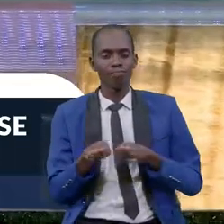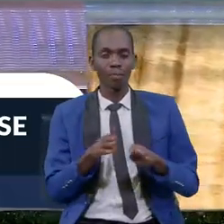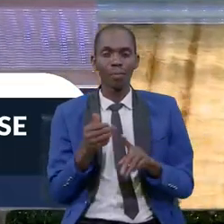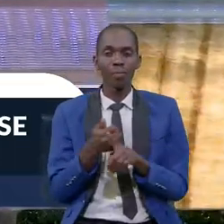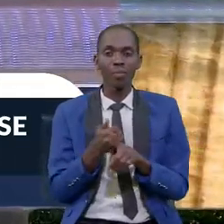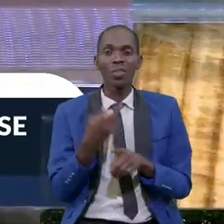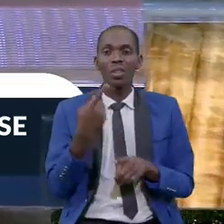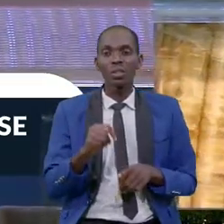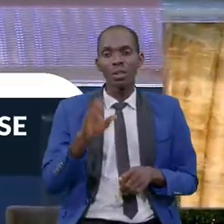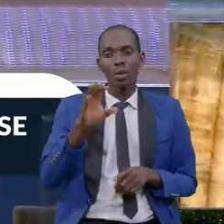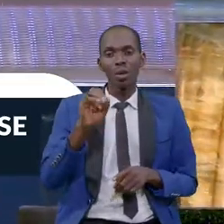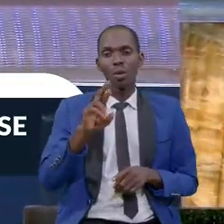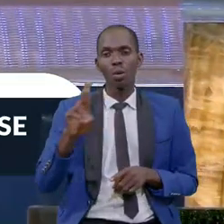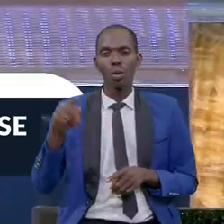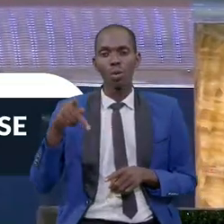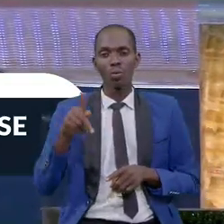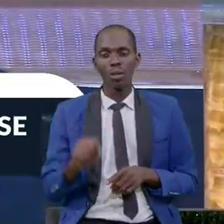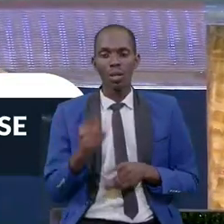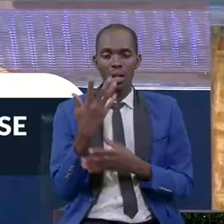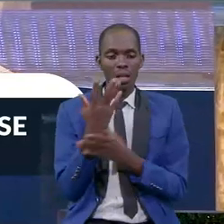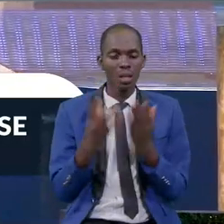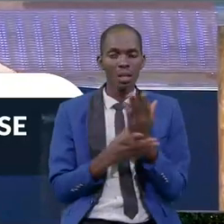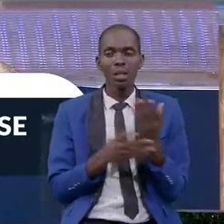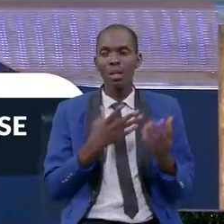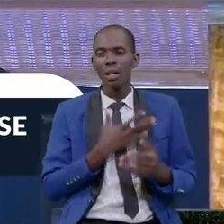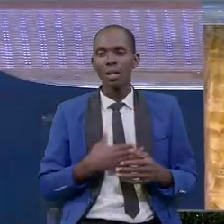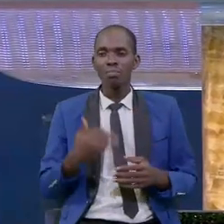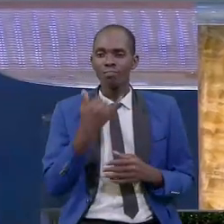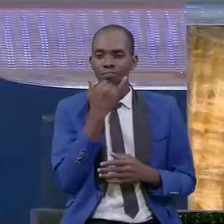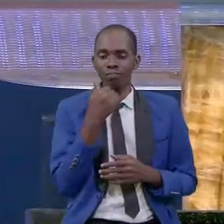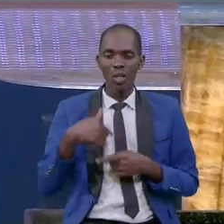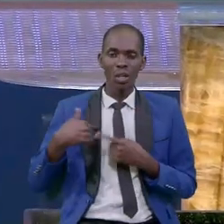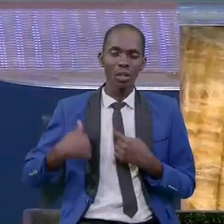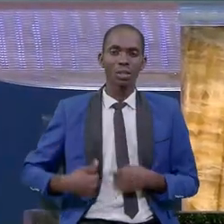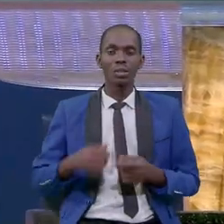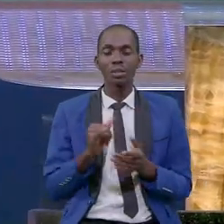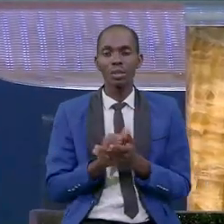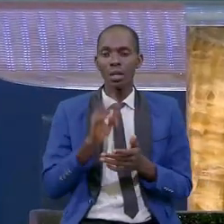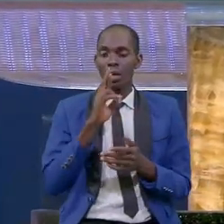corrompues et les cœurs pervers, des pécheurs résolus pour l'enfer.